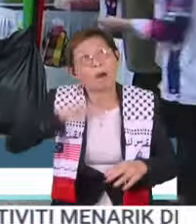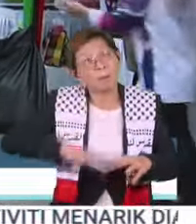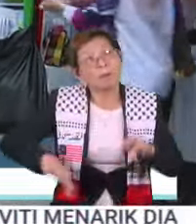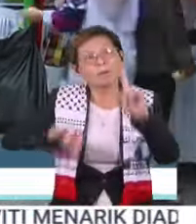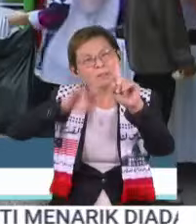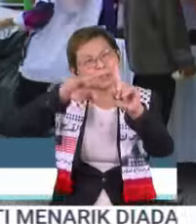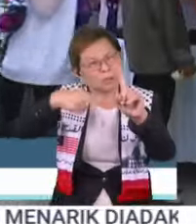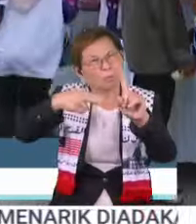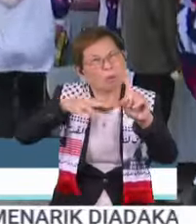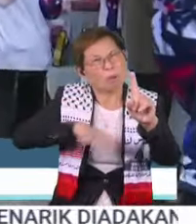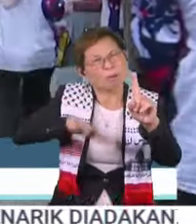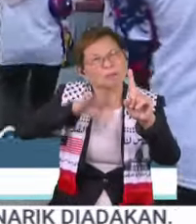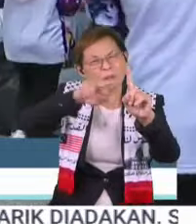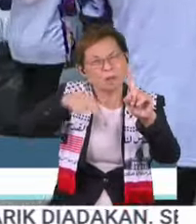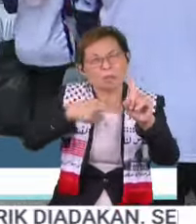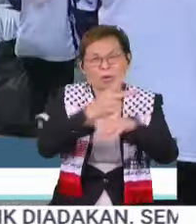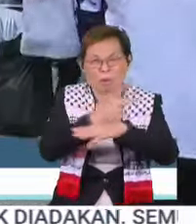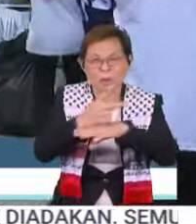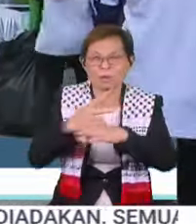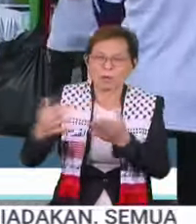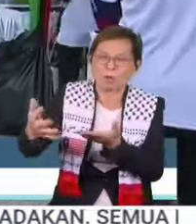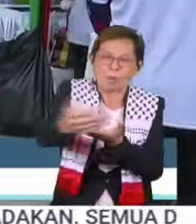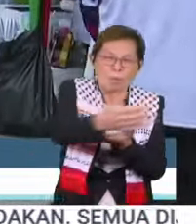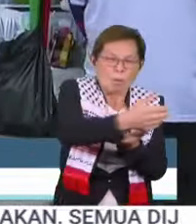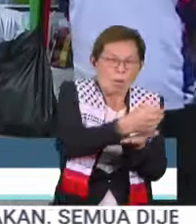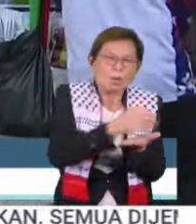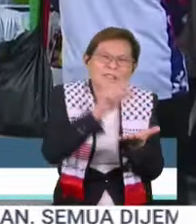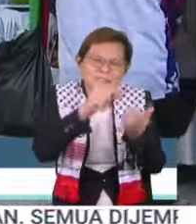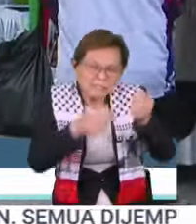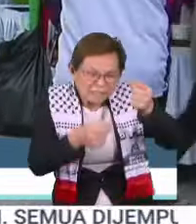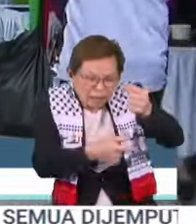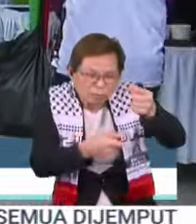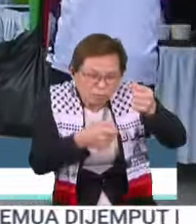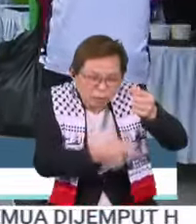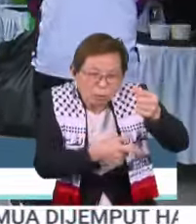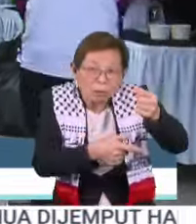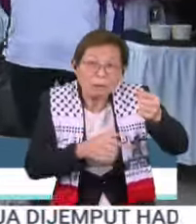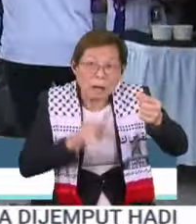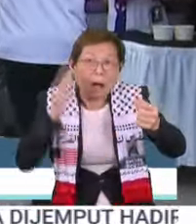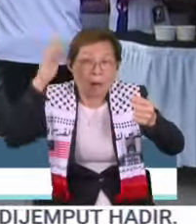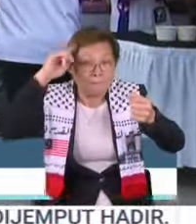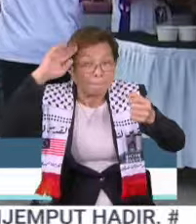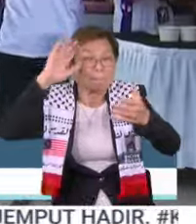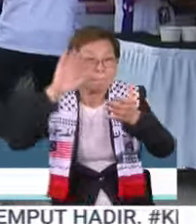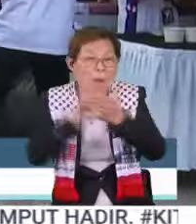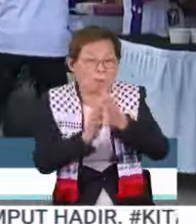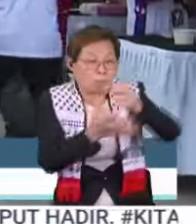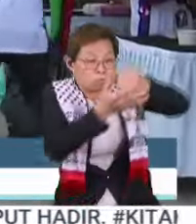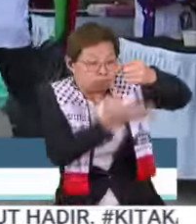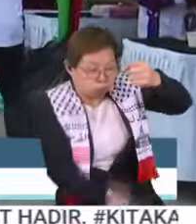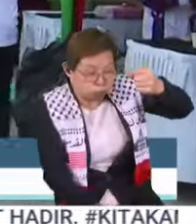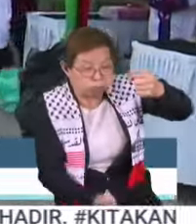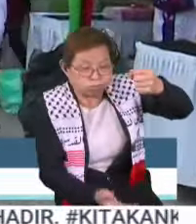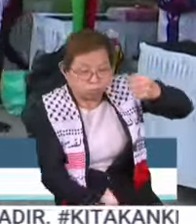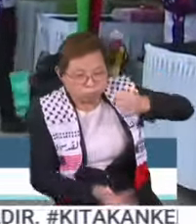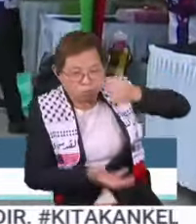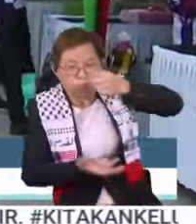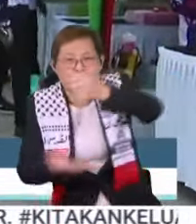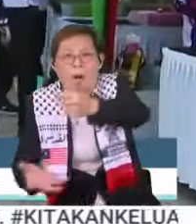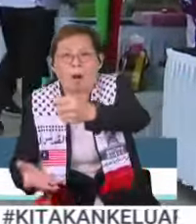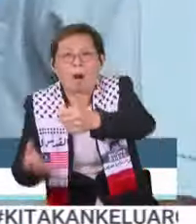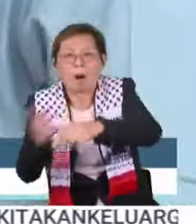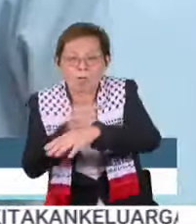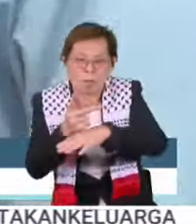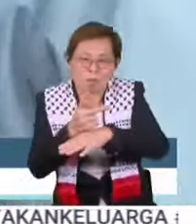buah koperasi. Kalau kita dapat kumpulkan sedikit-sedikit, saya yakin ada satu amount yang besar boleh kita sumbangkan melalui